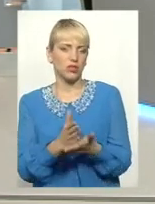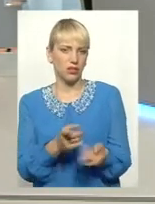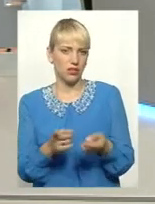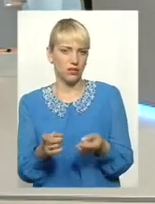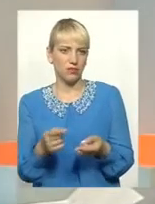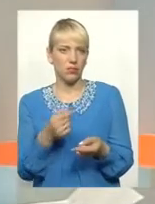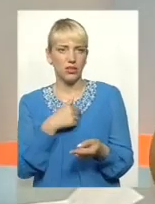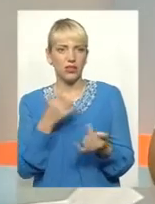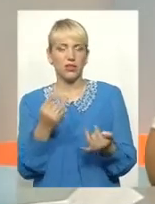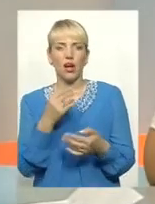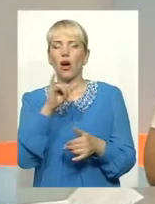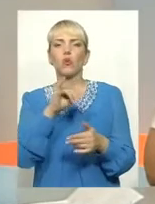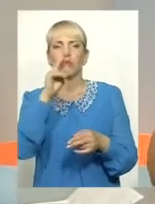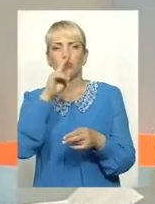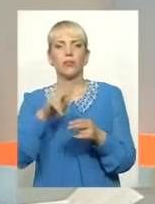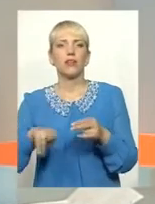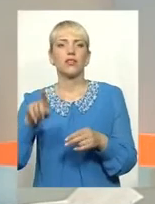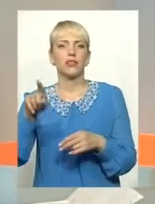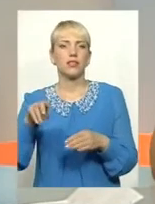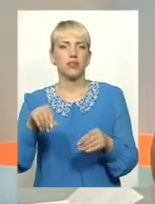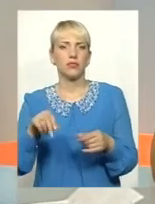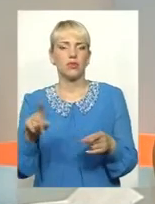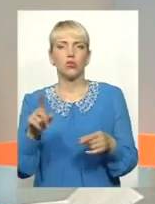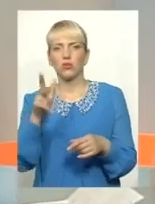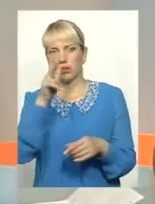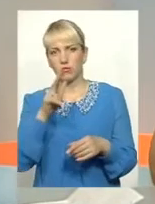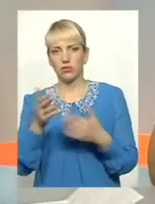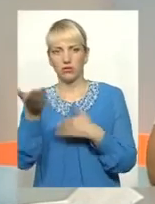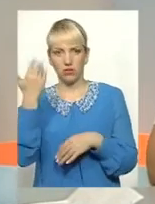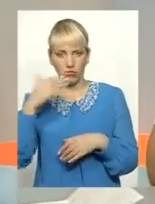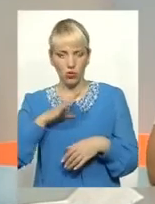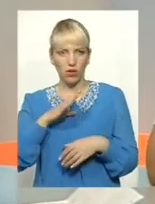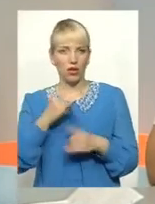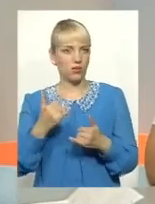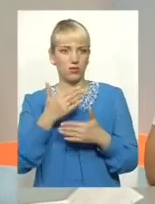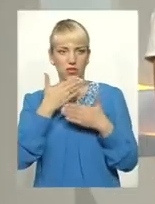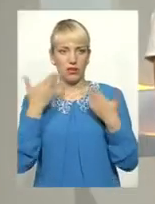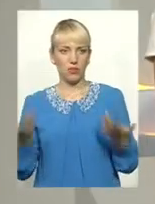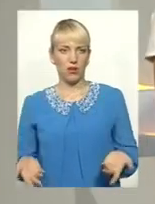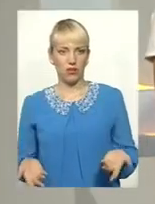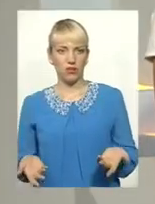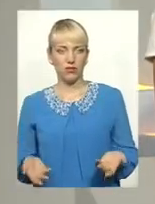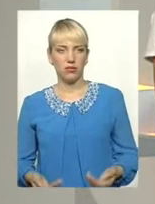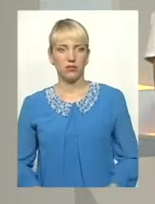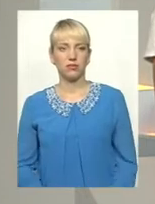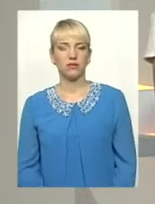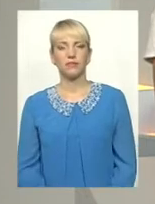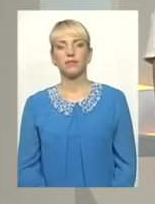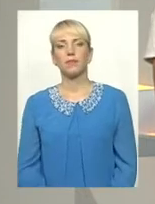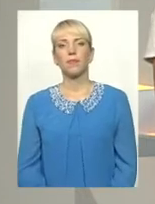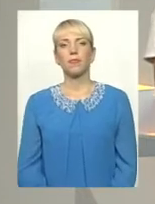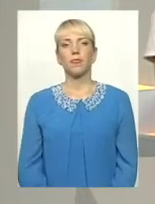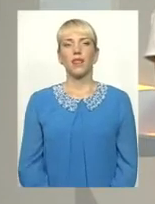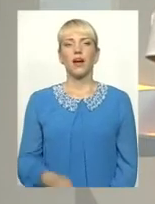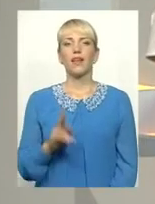дуже цікаво, куди ж вона ділася, земля, якщо вона 3 місяці назад була, зараз її вже нема. А як ви стимулюєте